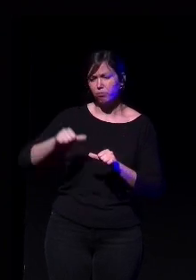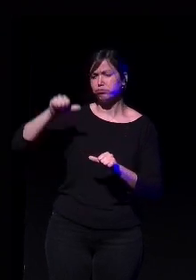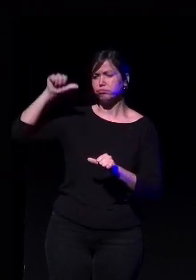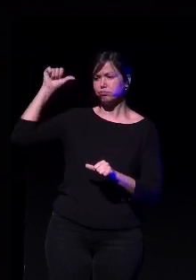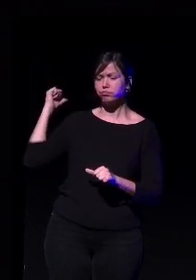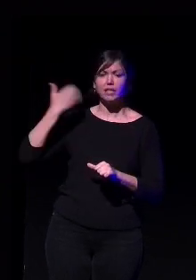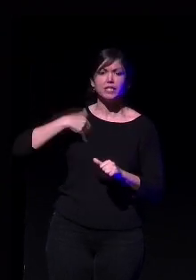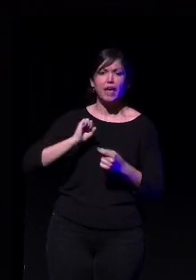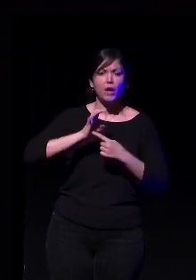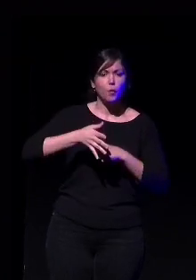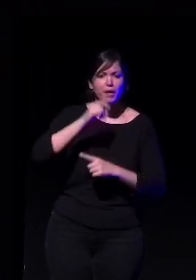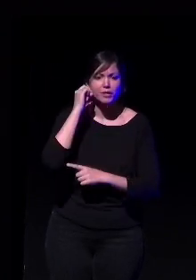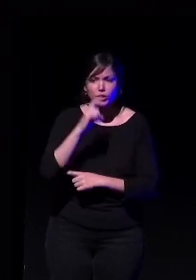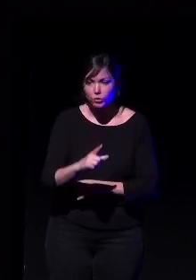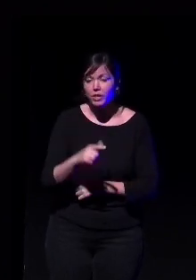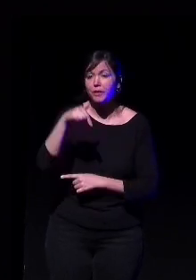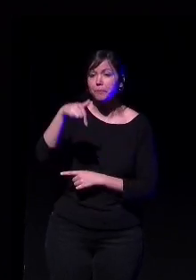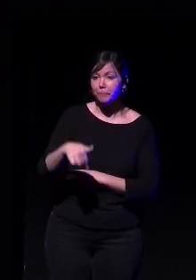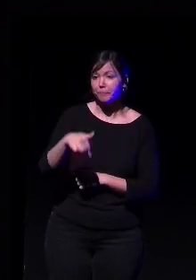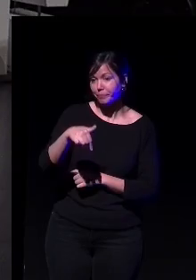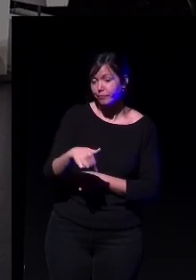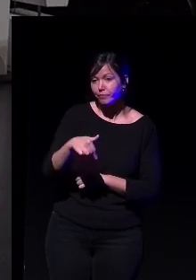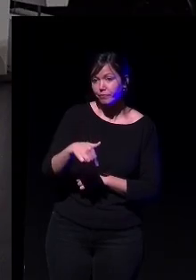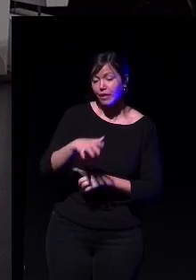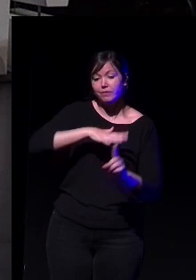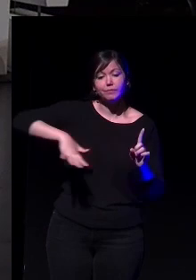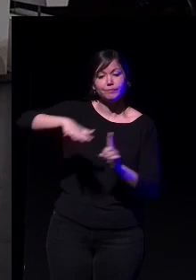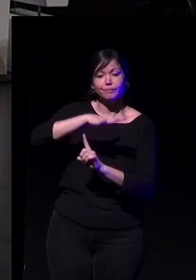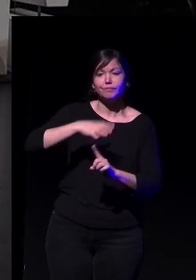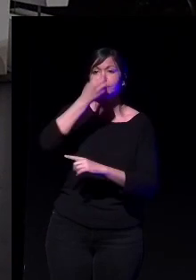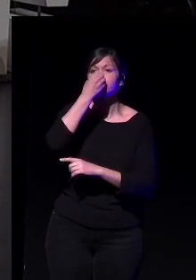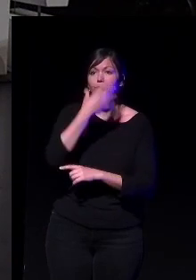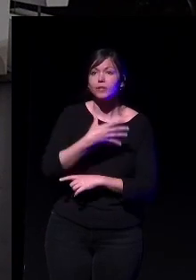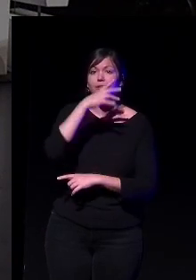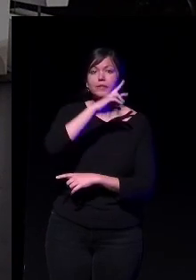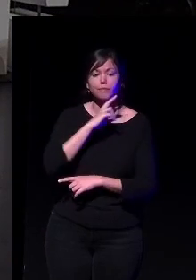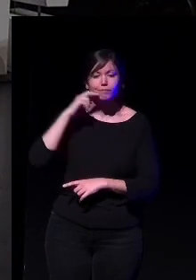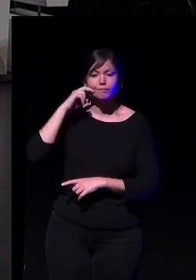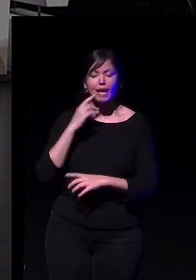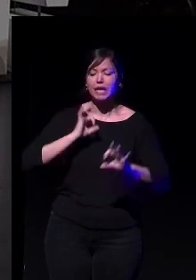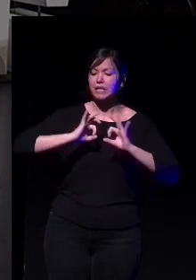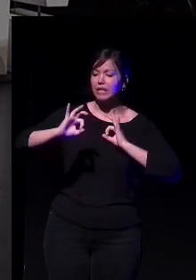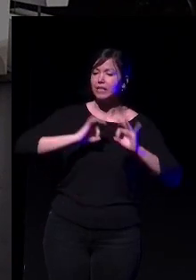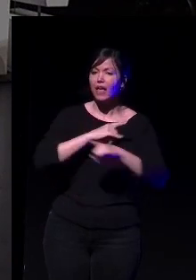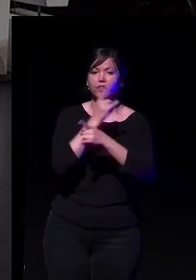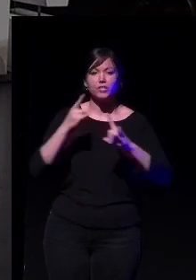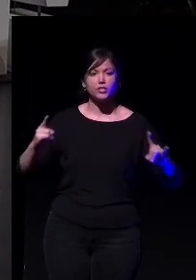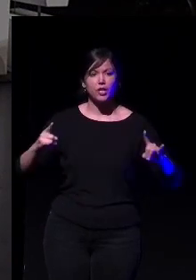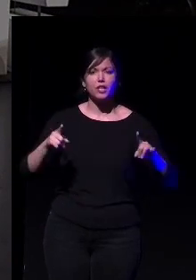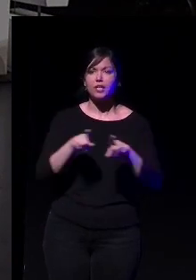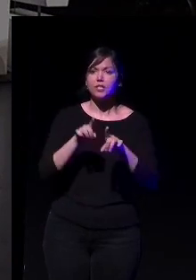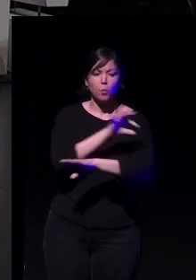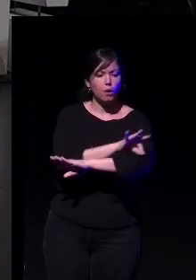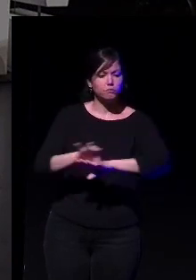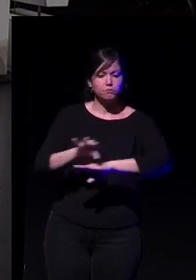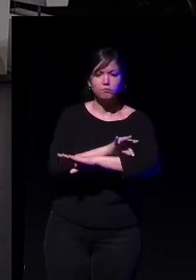les comarques gironines en aquest emblemàtic i històric espai. El Teatre Municipal El Jardí, ho dèiem, una joia